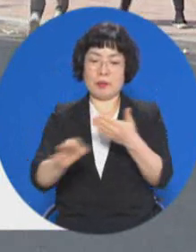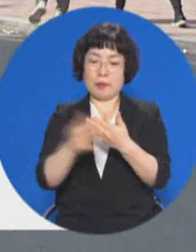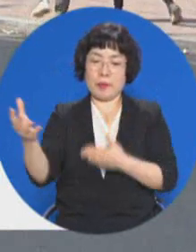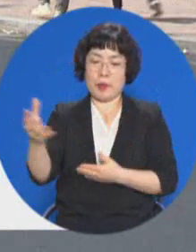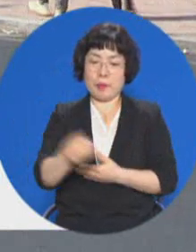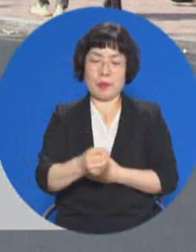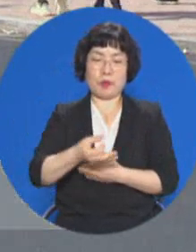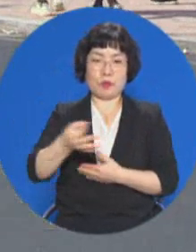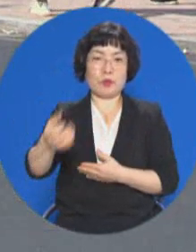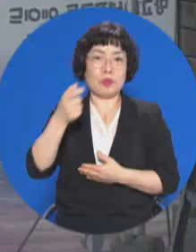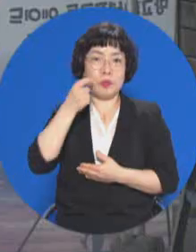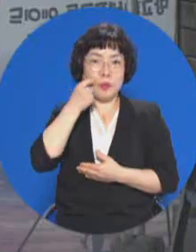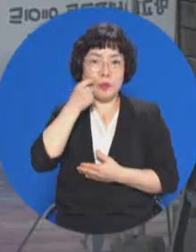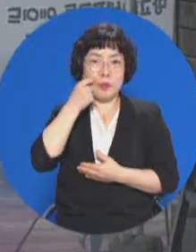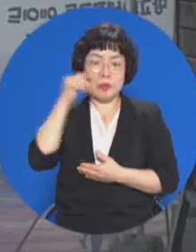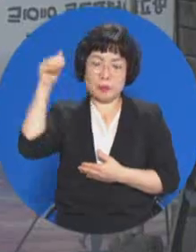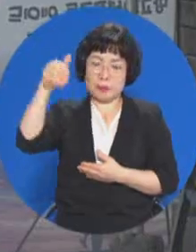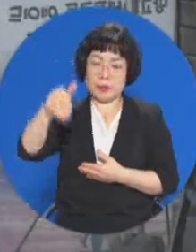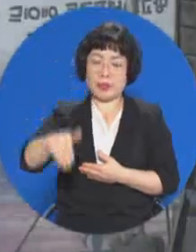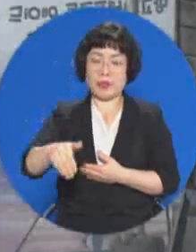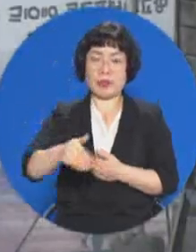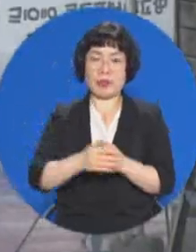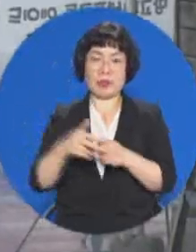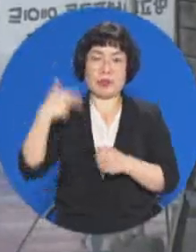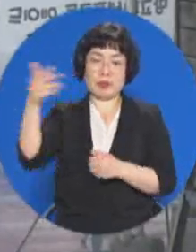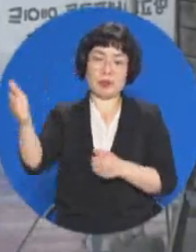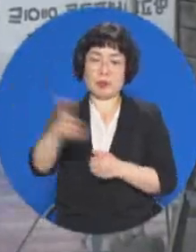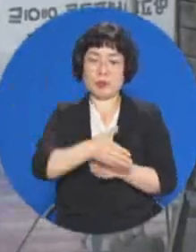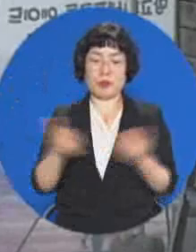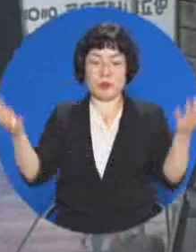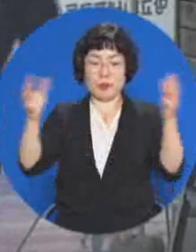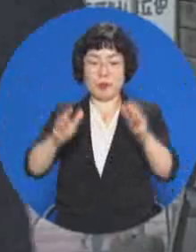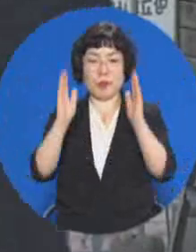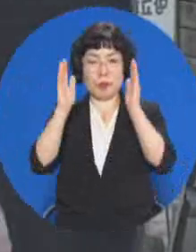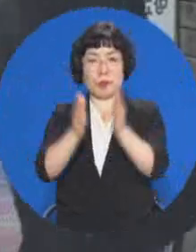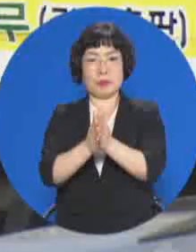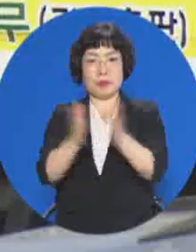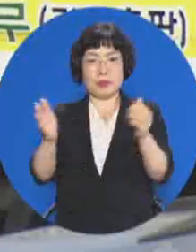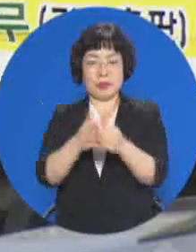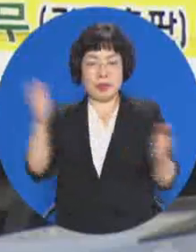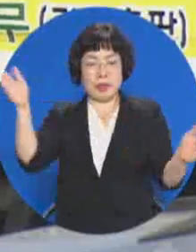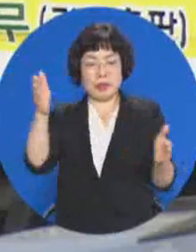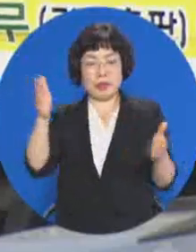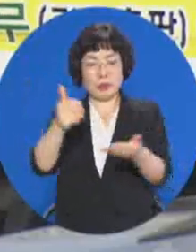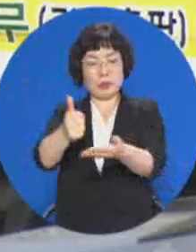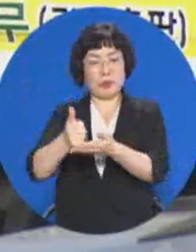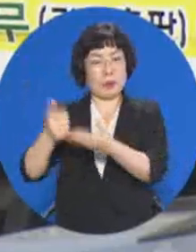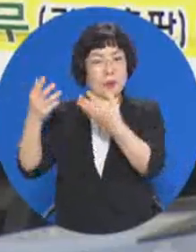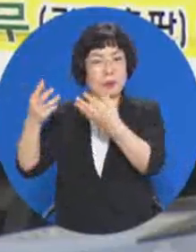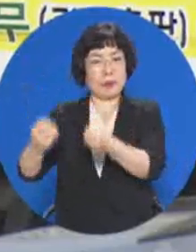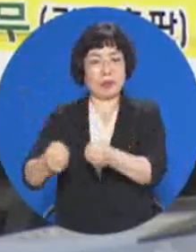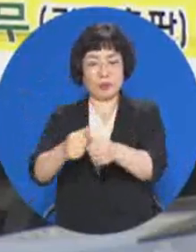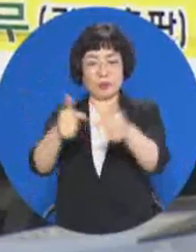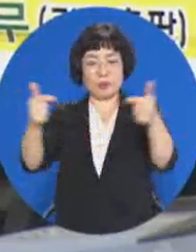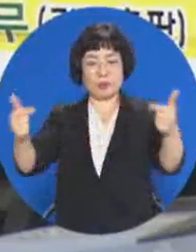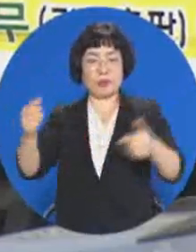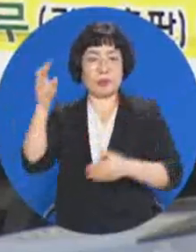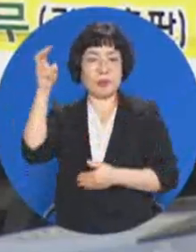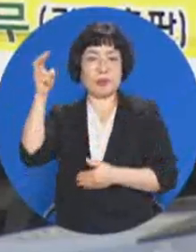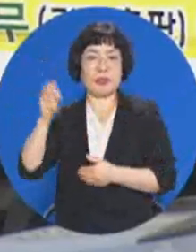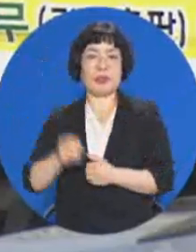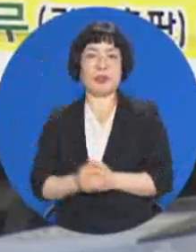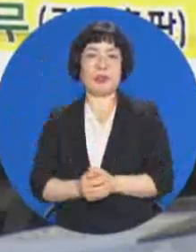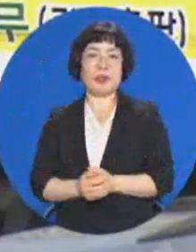건지지 못할 정도로 사정이 열악했지만 다음 주부터 대면 수업이 시작되면 학생들의 발길이 그만큼 늘어날 것으로